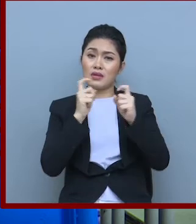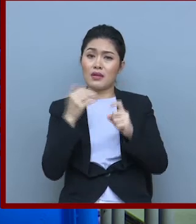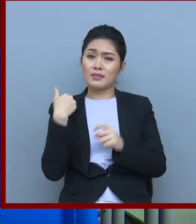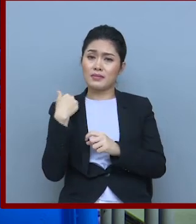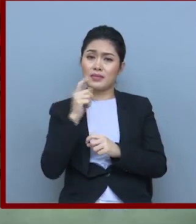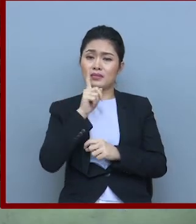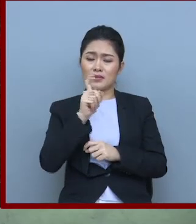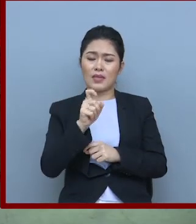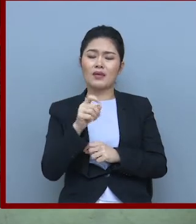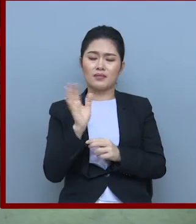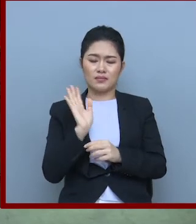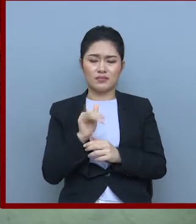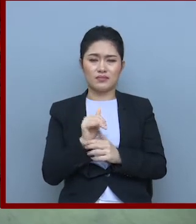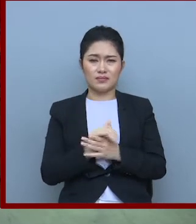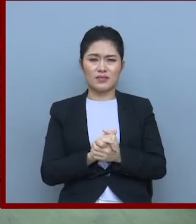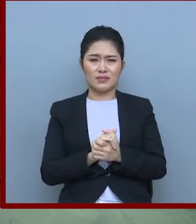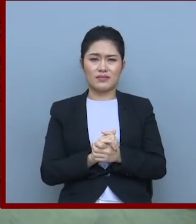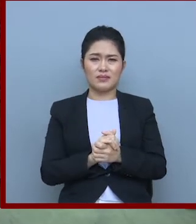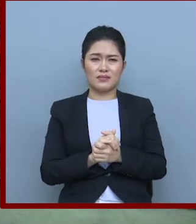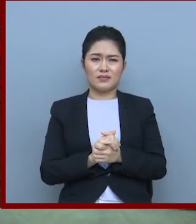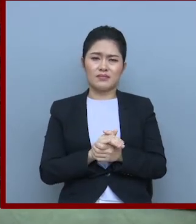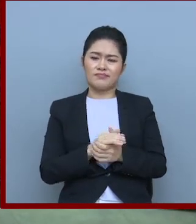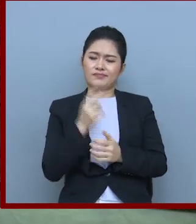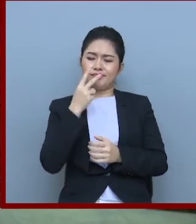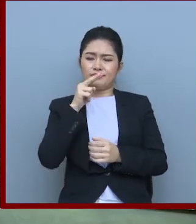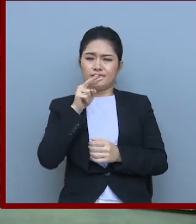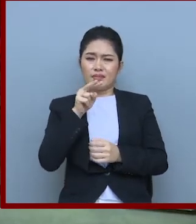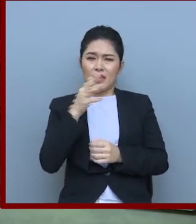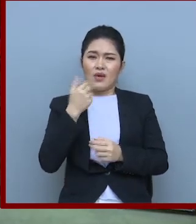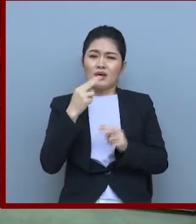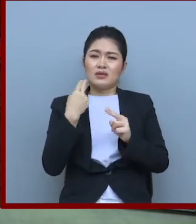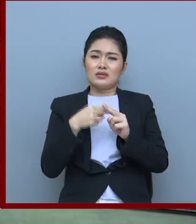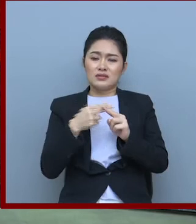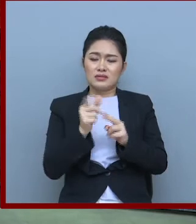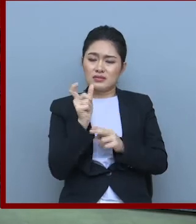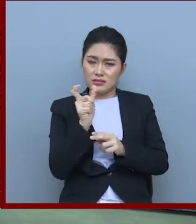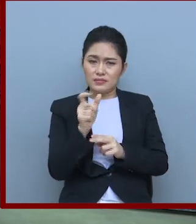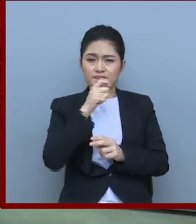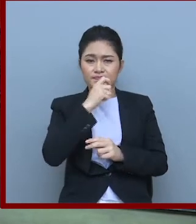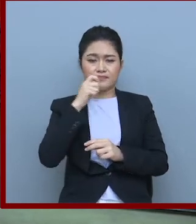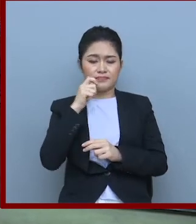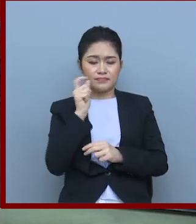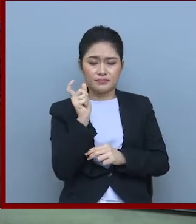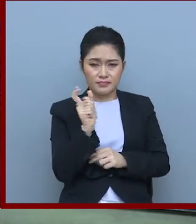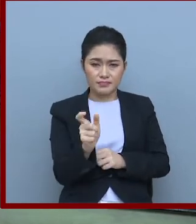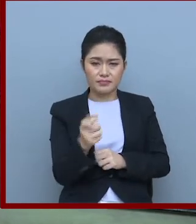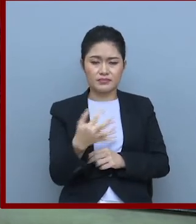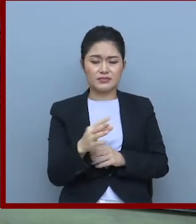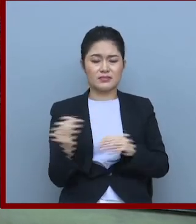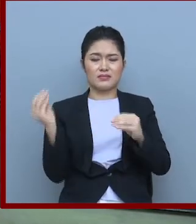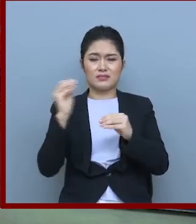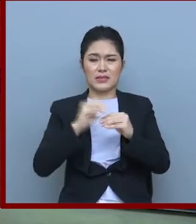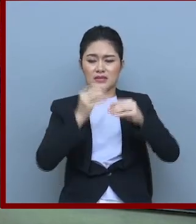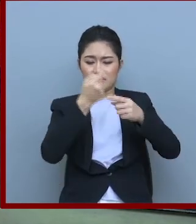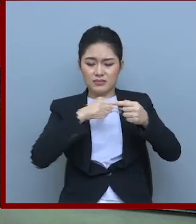ความปลอดภัยนะครับของ MQTT เนี่ยก็จะมีเขาเรียกว่ามี username มี password นะครับที่แ